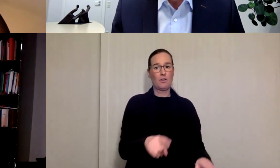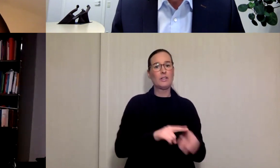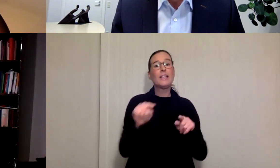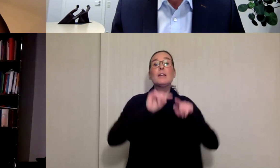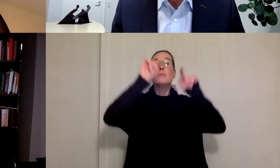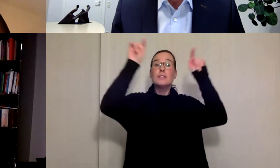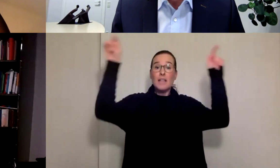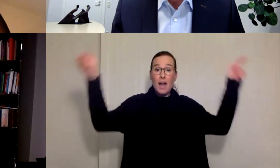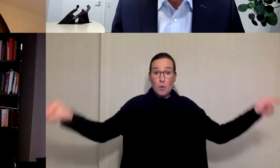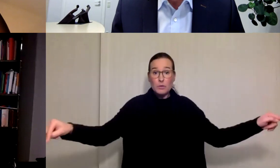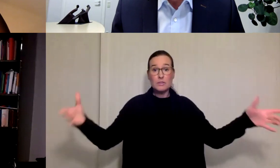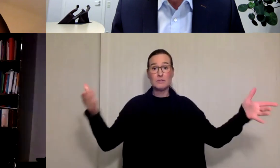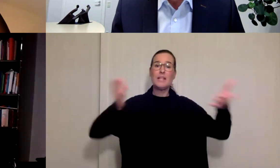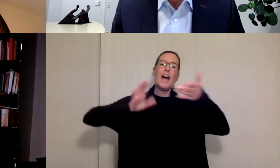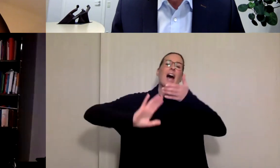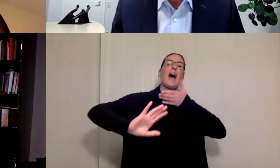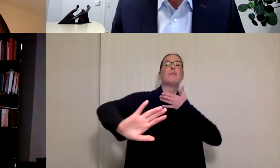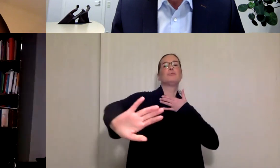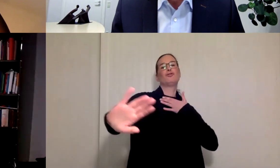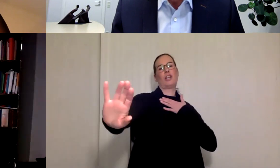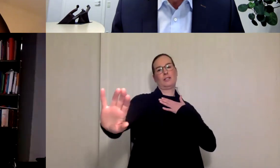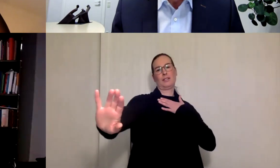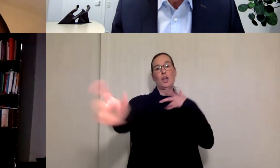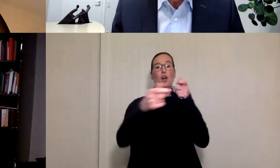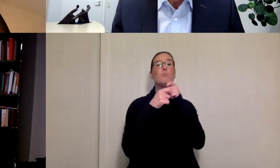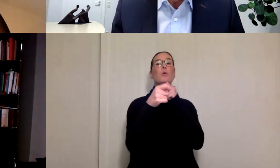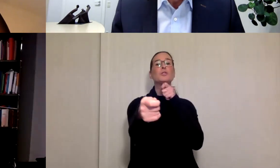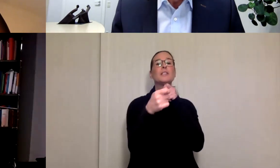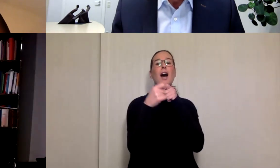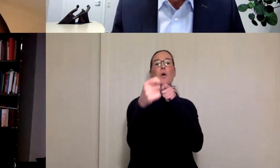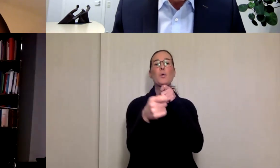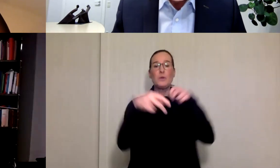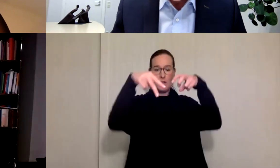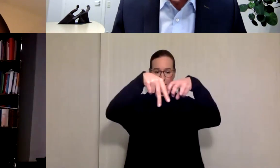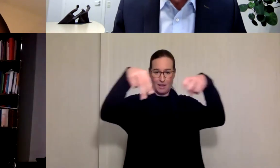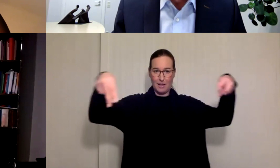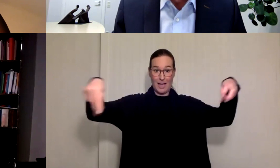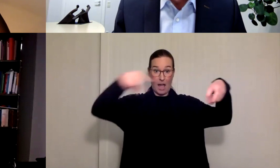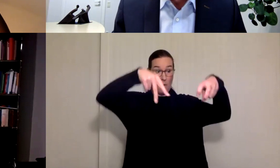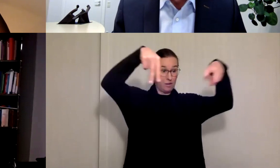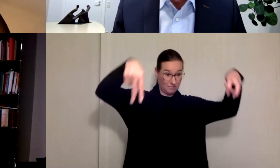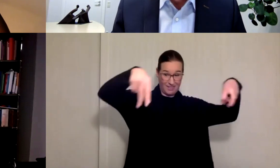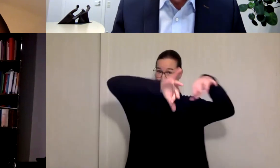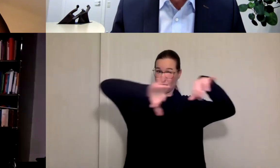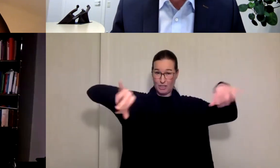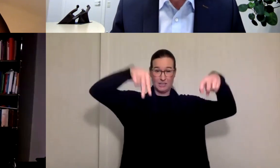Ende in einem Riesenabstand um einen Posaunenchor stand, der auch in einem Riesenabstand zueinander